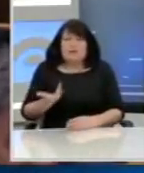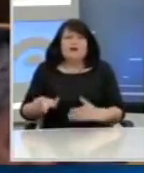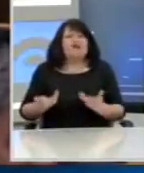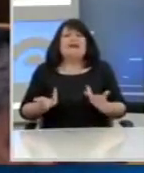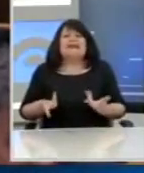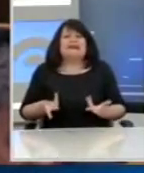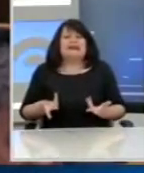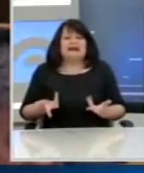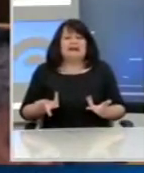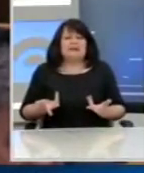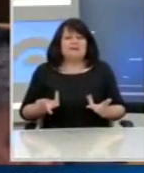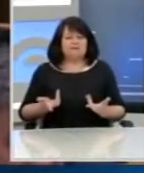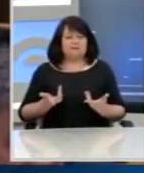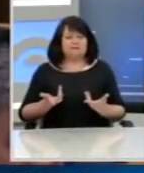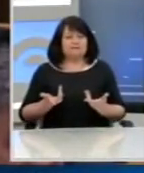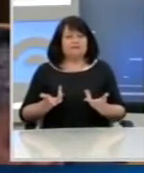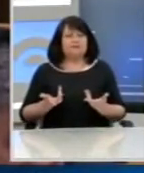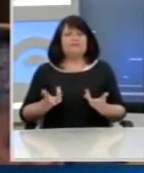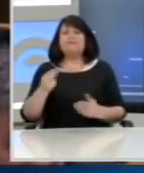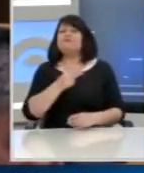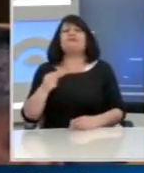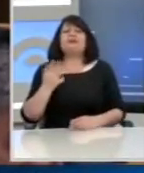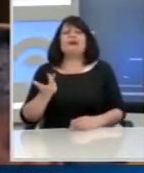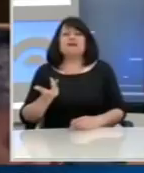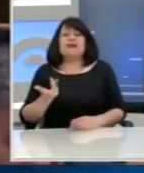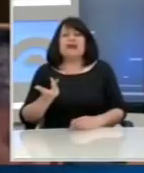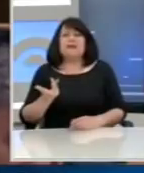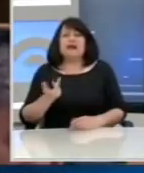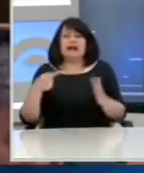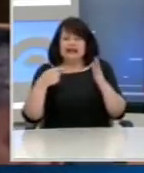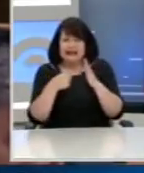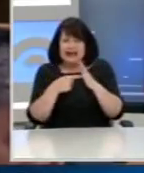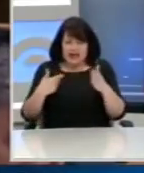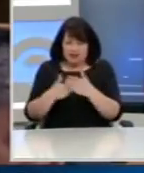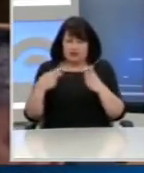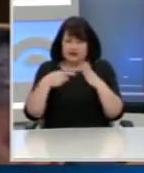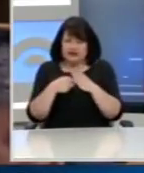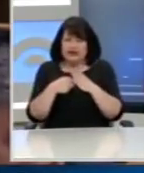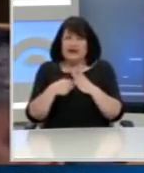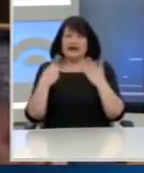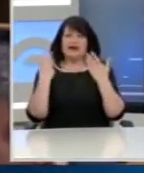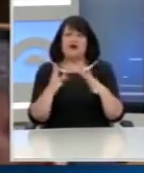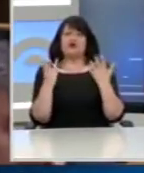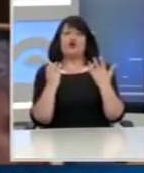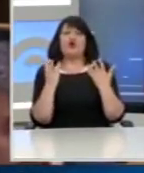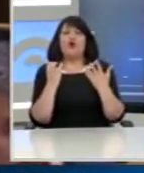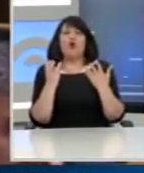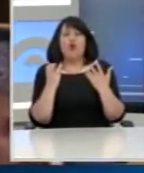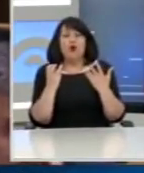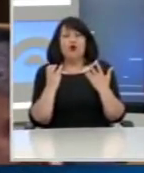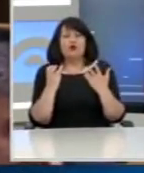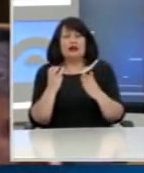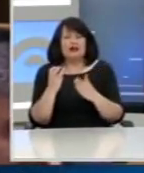Να κάνει αυτοκριτική. Ήσυχα, παρακαλώ. Να κάνει αυτοκριτική που μέχρι το 1980 ήταν στην απέξω. Μην